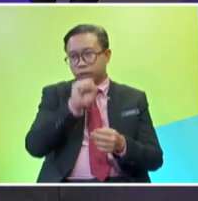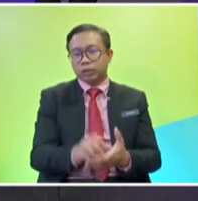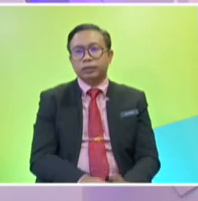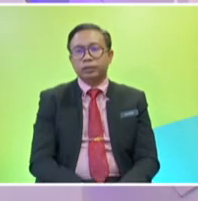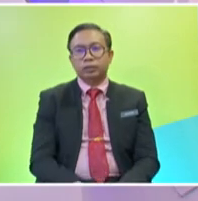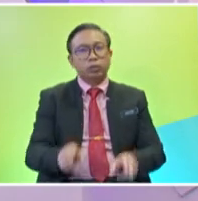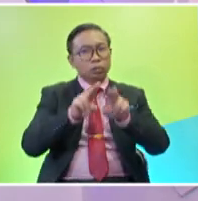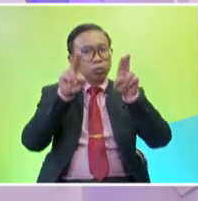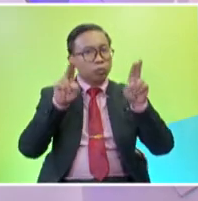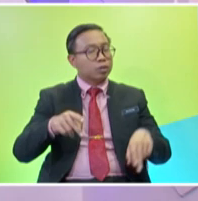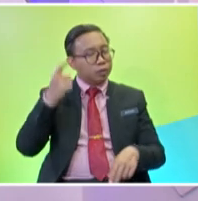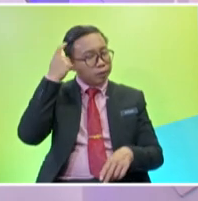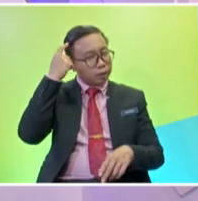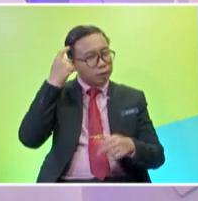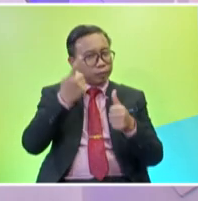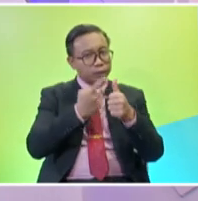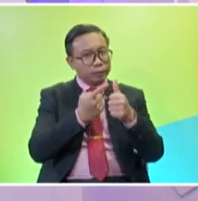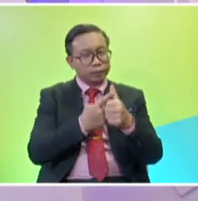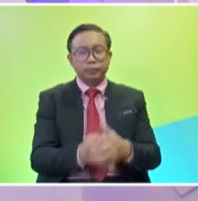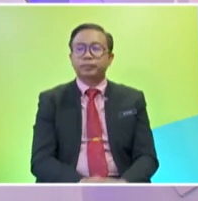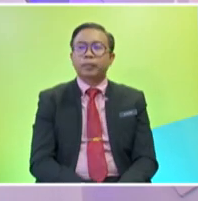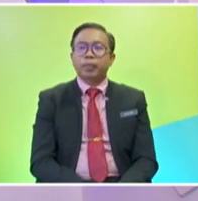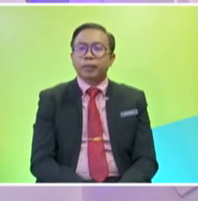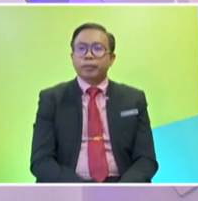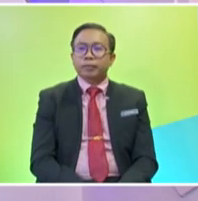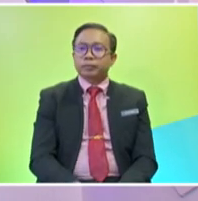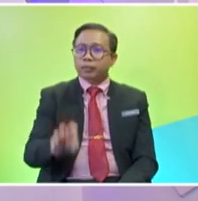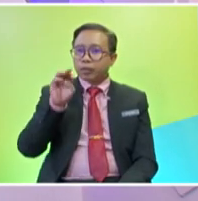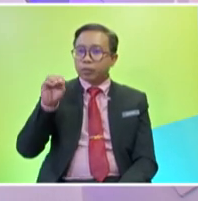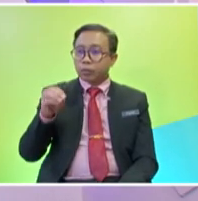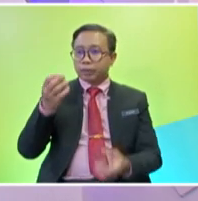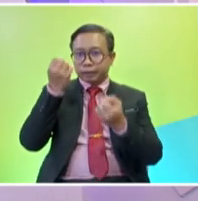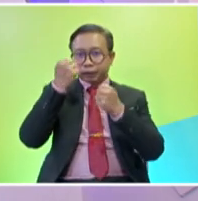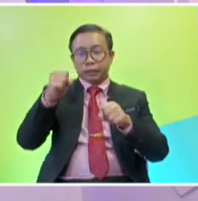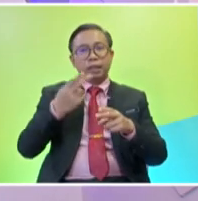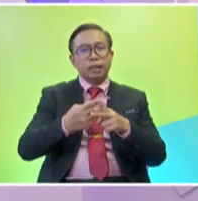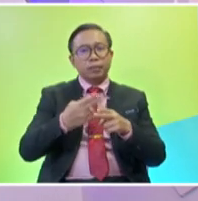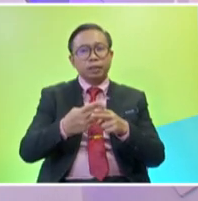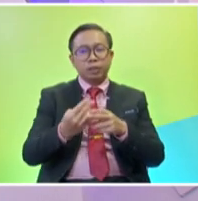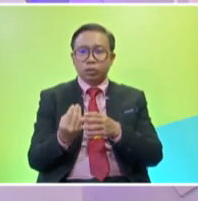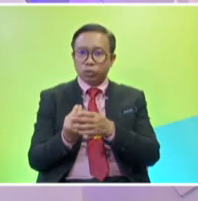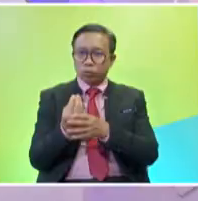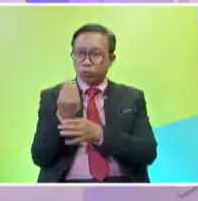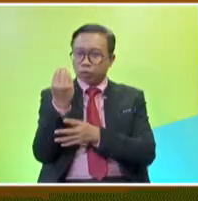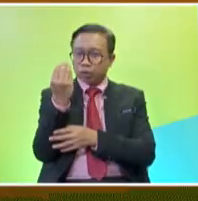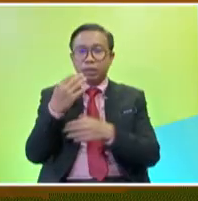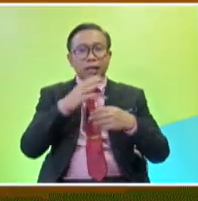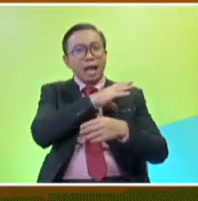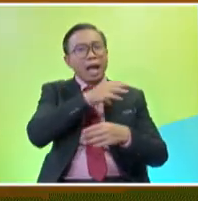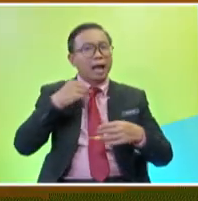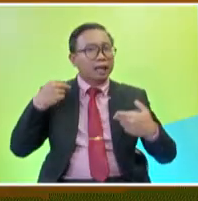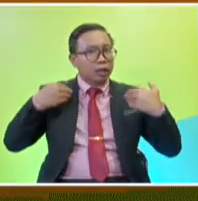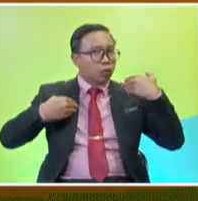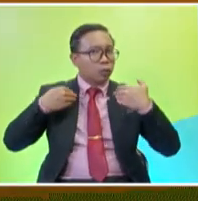yang pertama Oke murid-murid bersedia namakan tumbuh-tumbuhan sudah jadi dan hidupkan dia